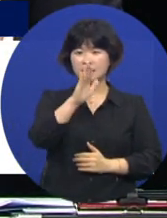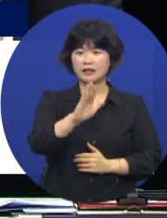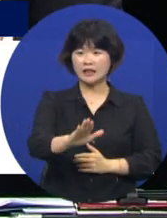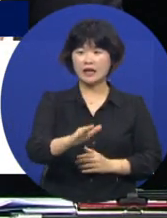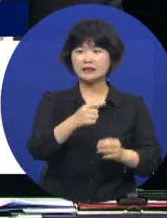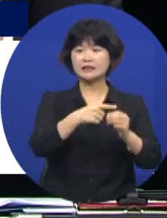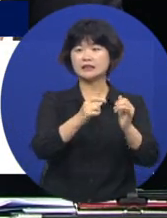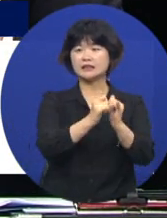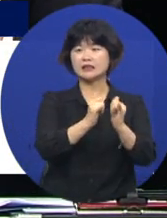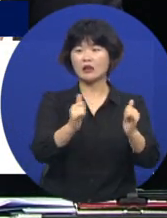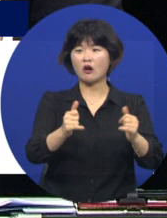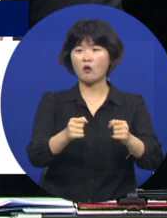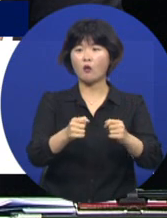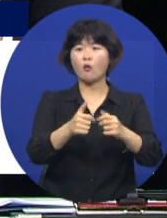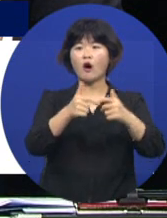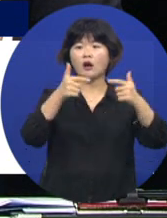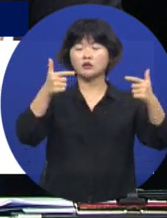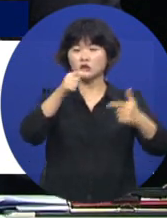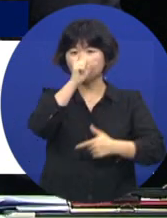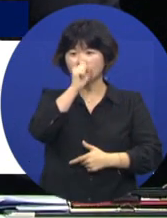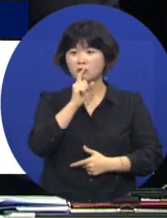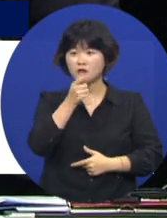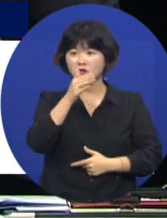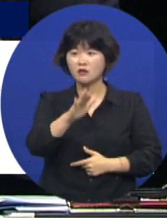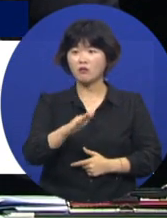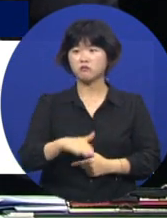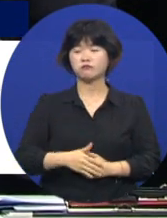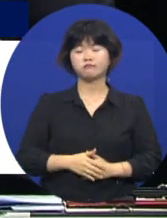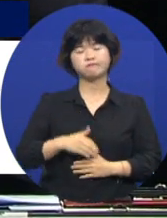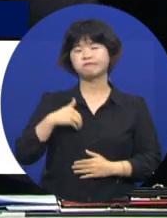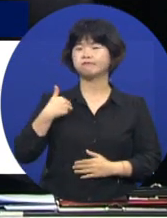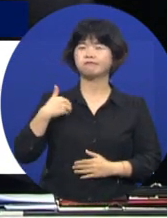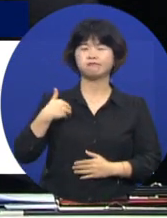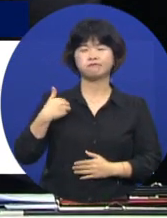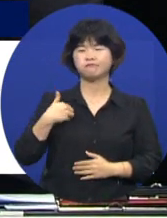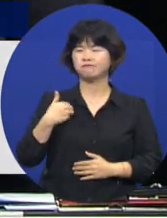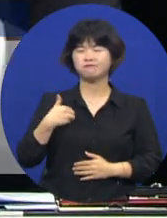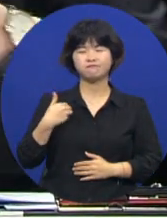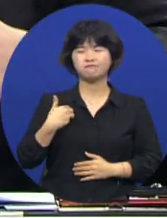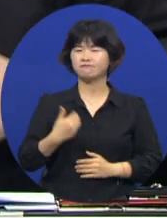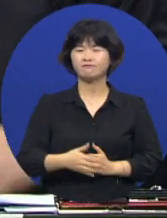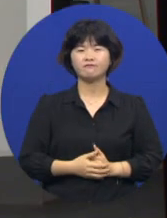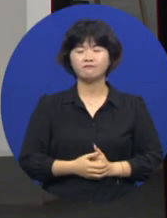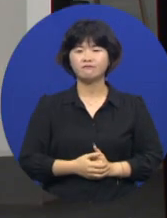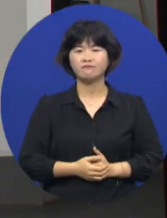근데 천공서님은 확장하니 좋다고 했는데. 모르겠습니다.